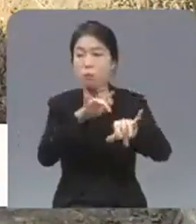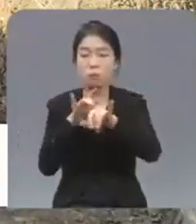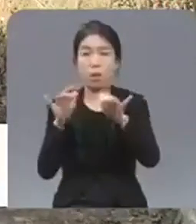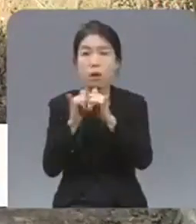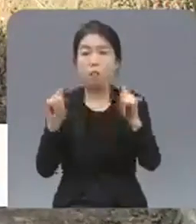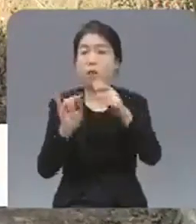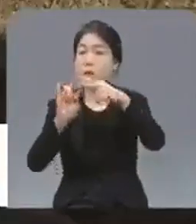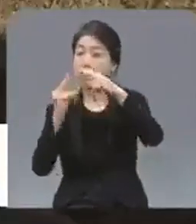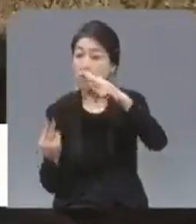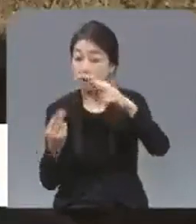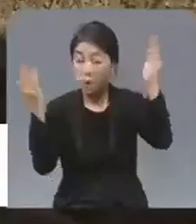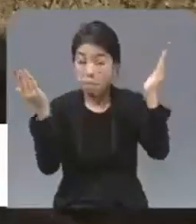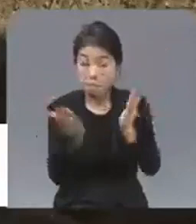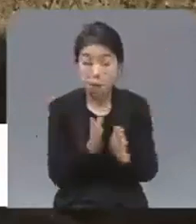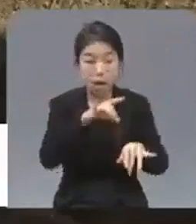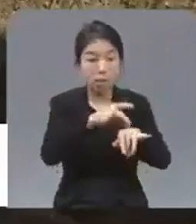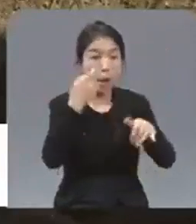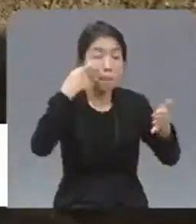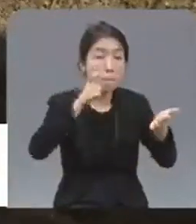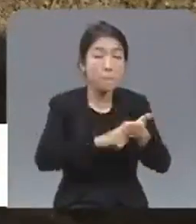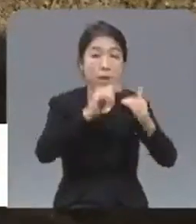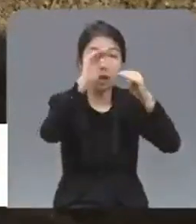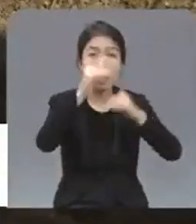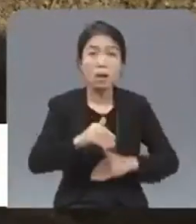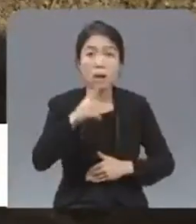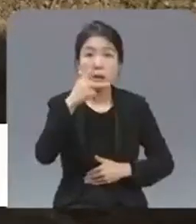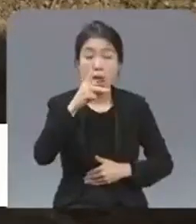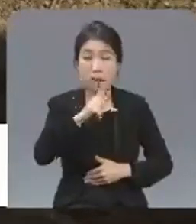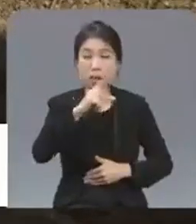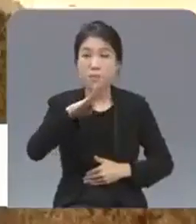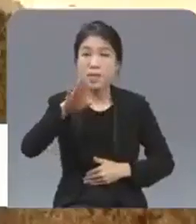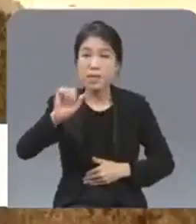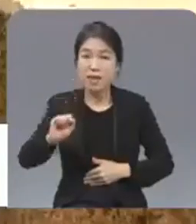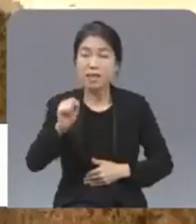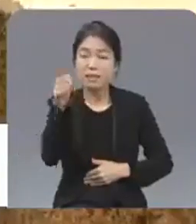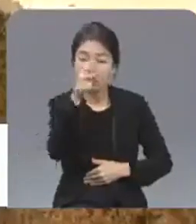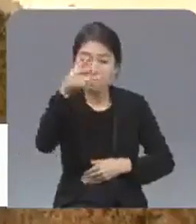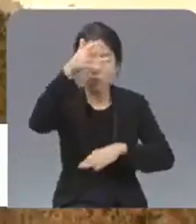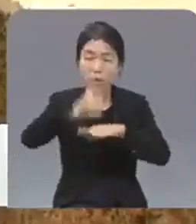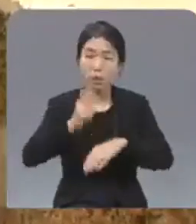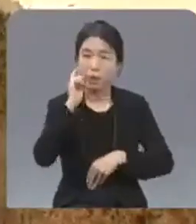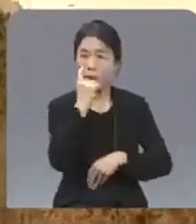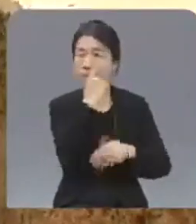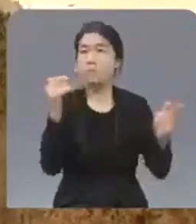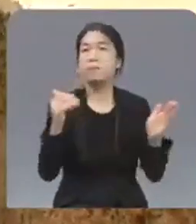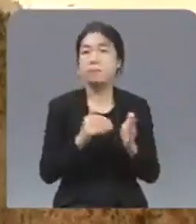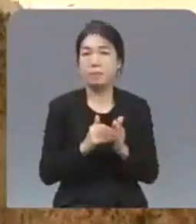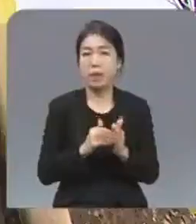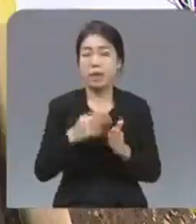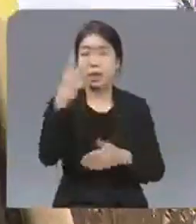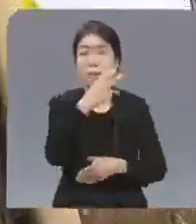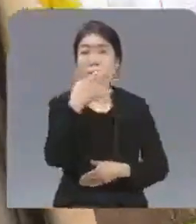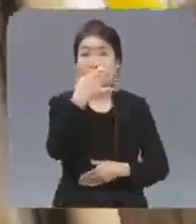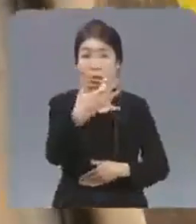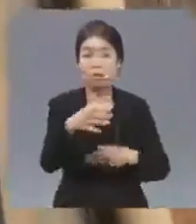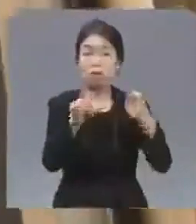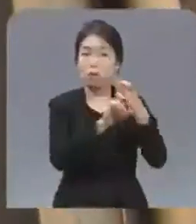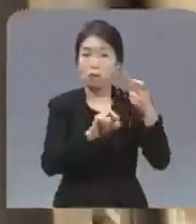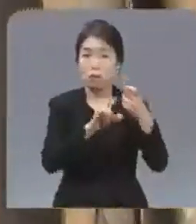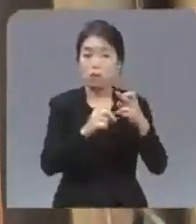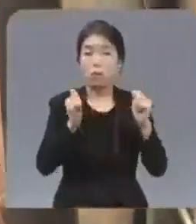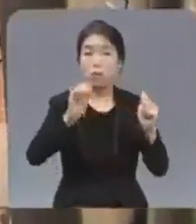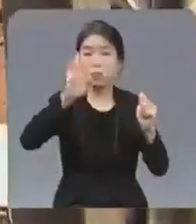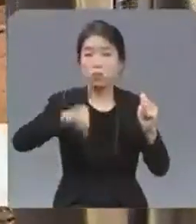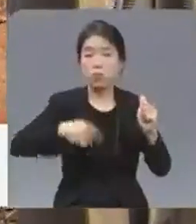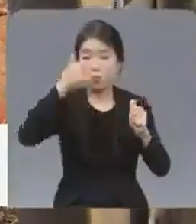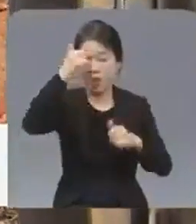dna와 일치하는 유골이 발견된 사실이 KBS 취재 결과 확인됐습니다 2019년 12월